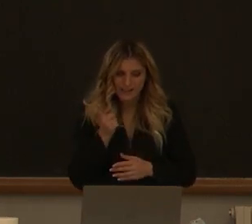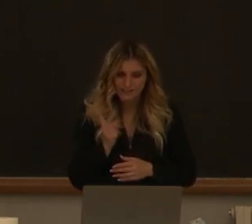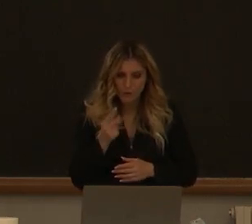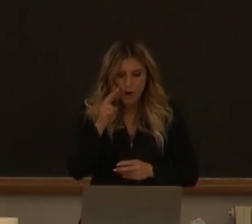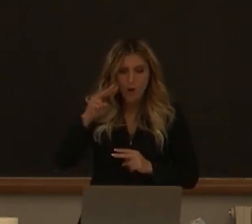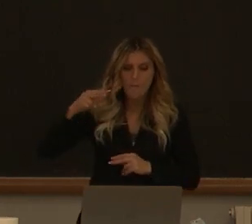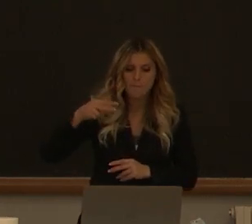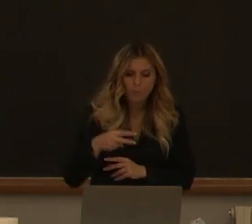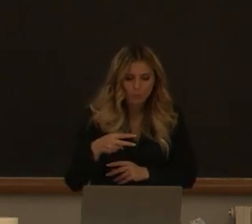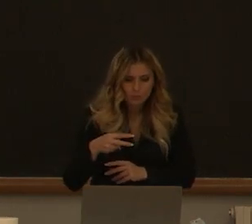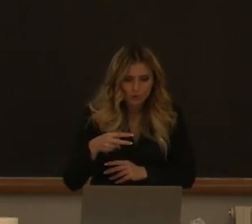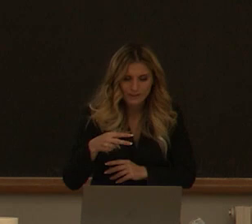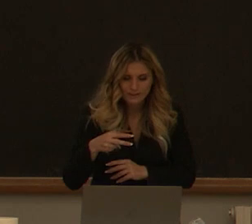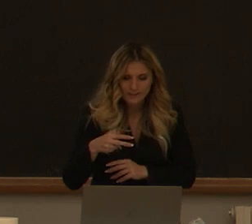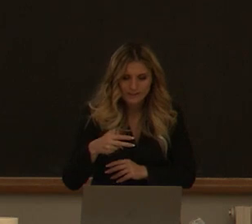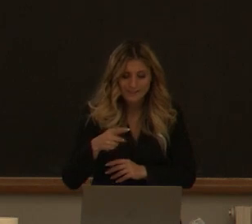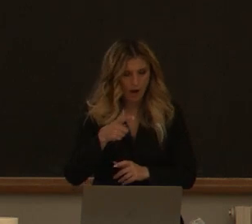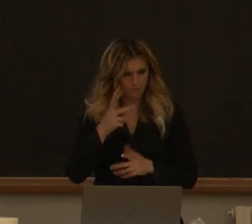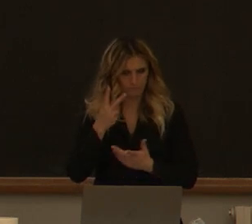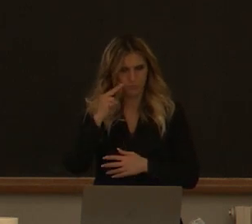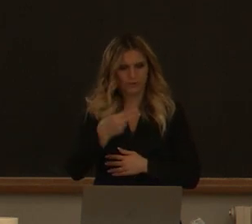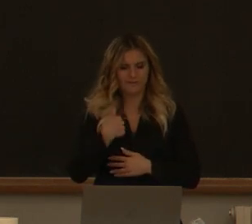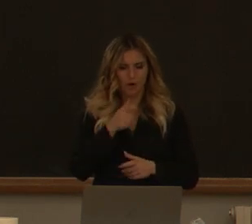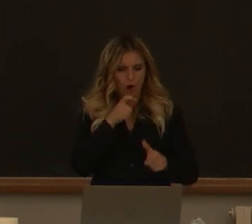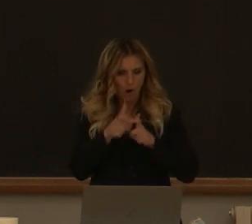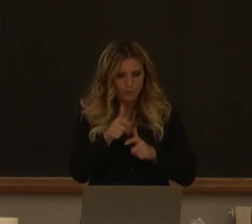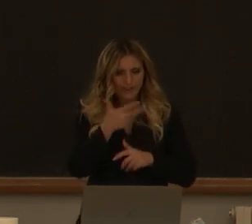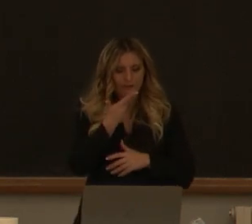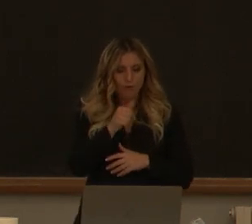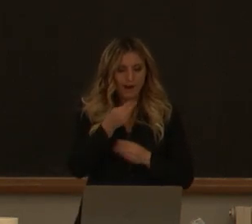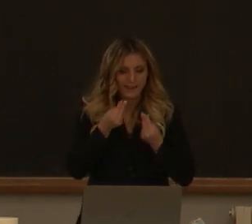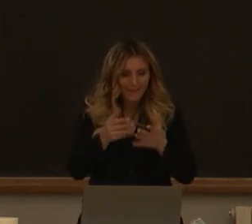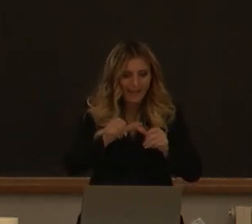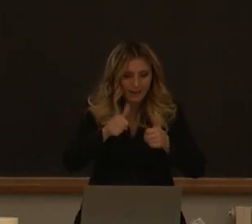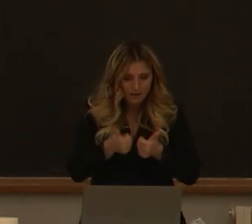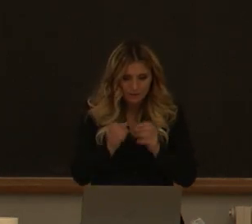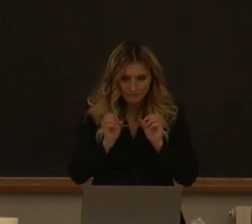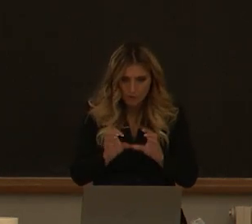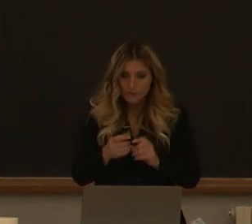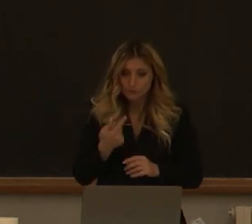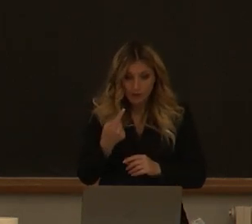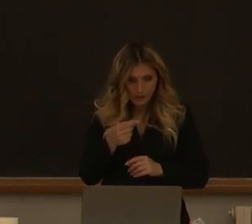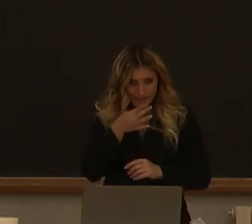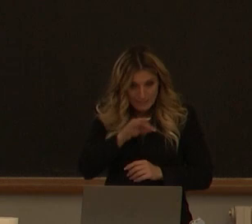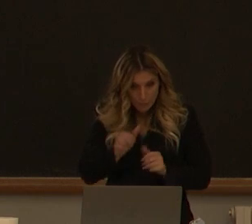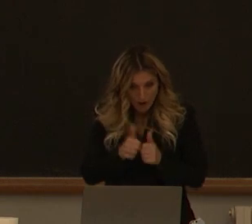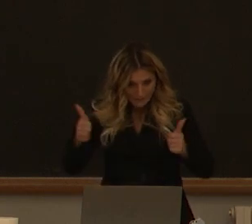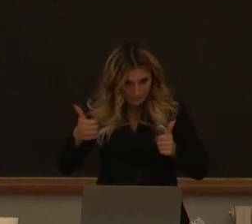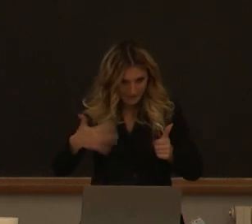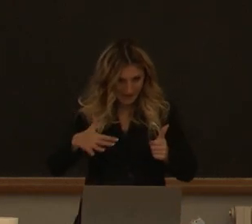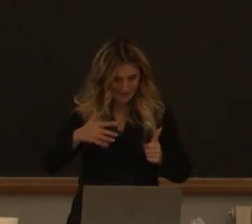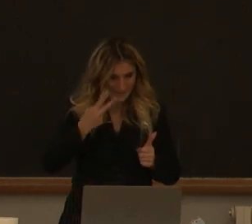un punto di vista comunicativo, formativo e di ricerca, possiamo fare la differenza come università,